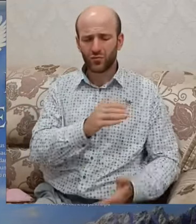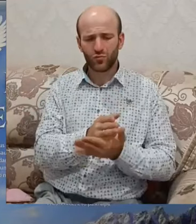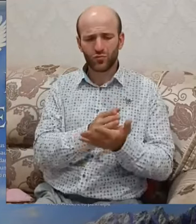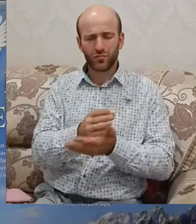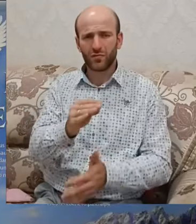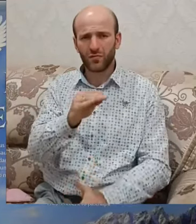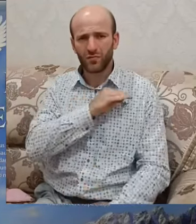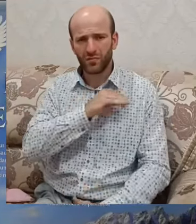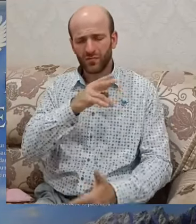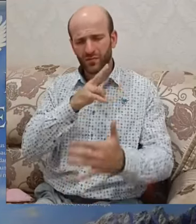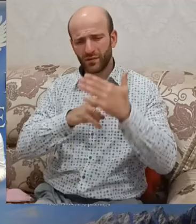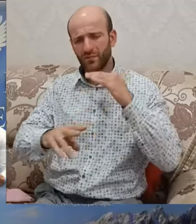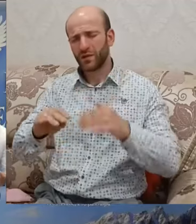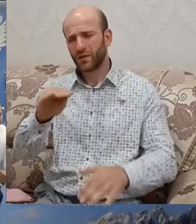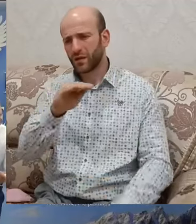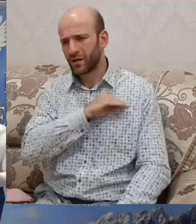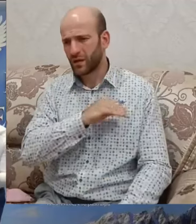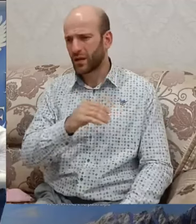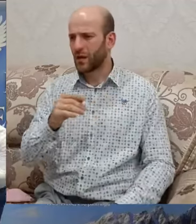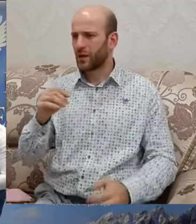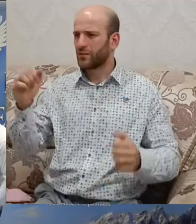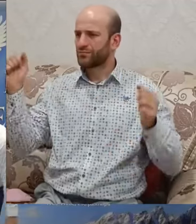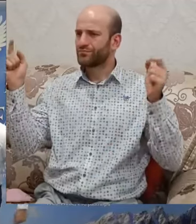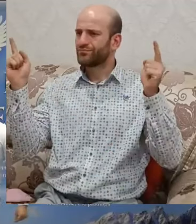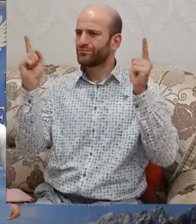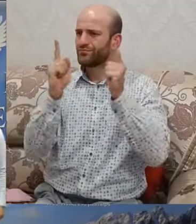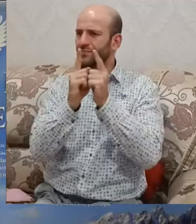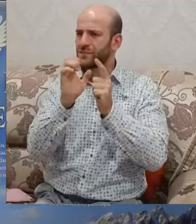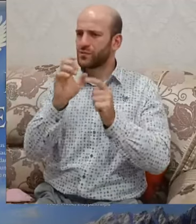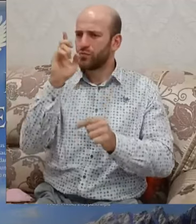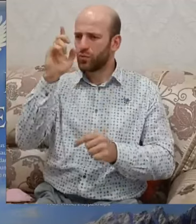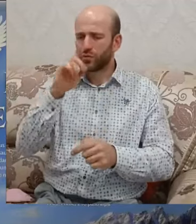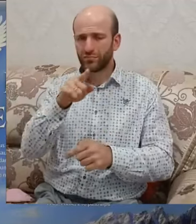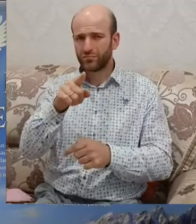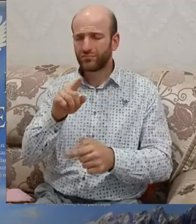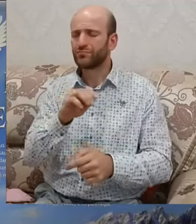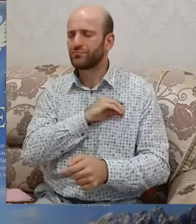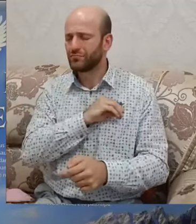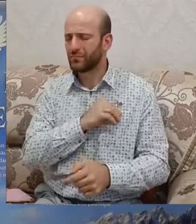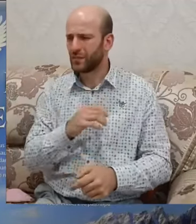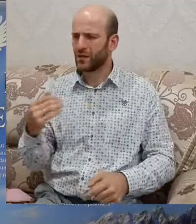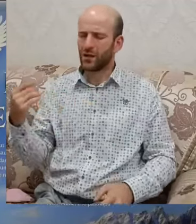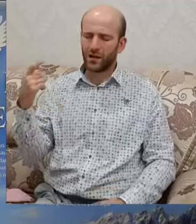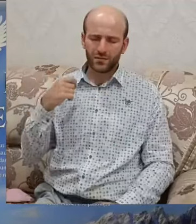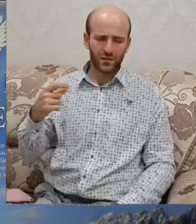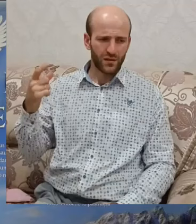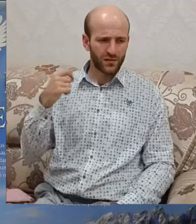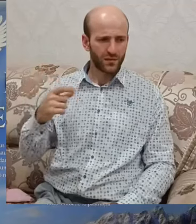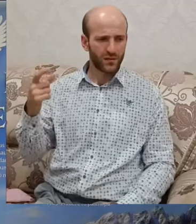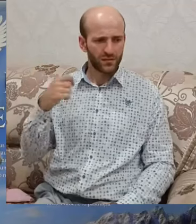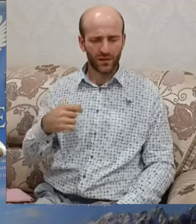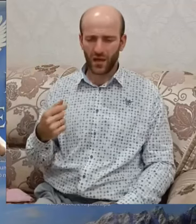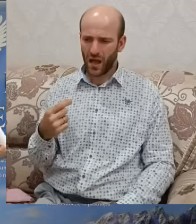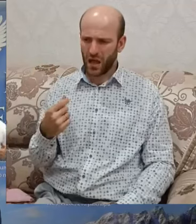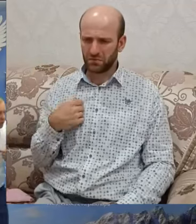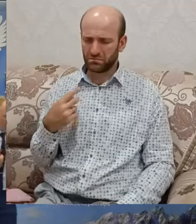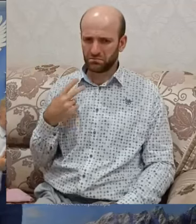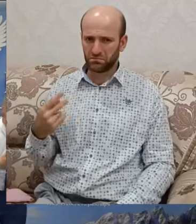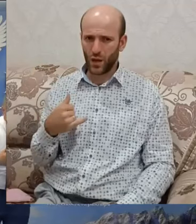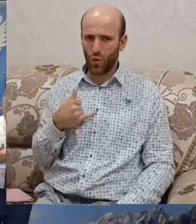в почву. Ta gemalo prisikėlimo jėga. Это сила воскресения этой жизни, этого ядра. Ji